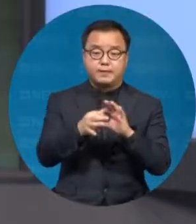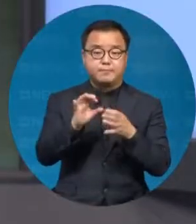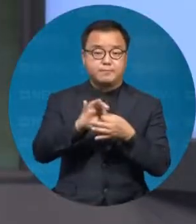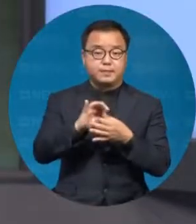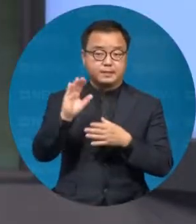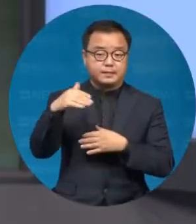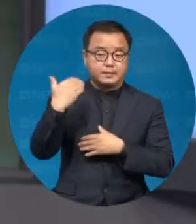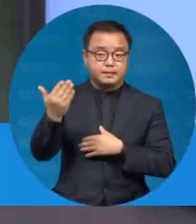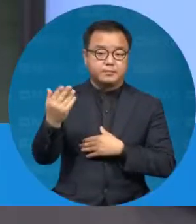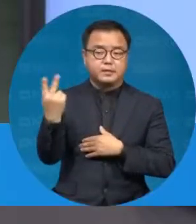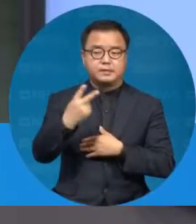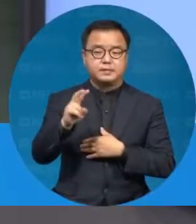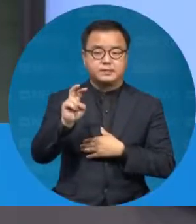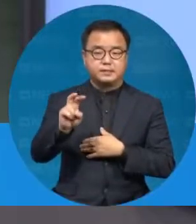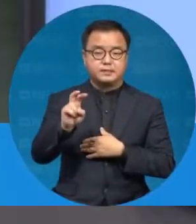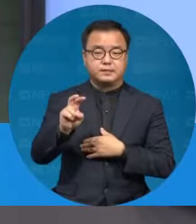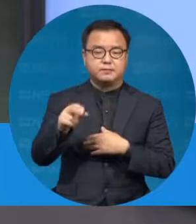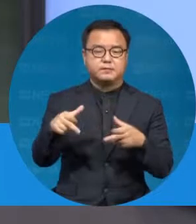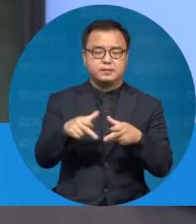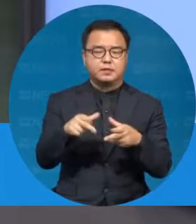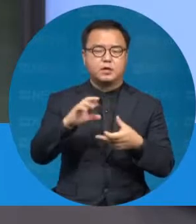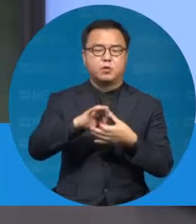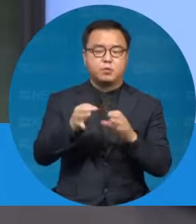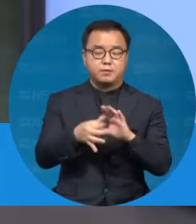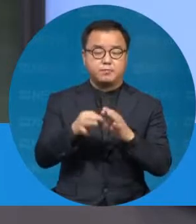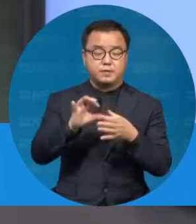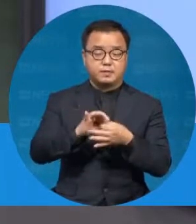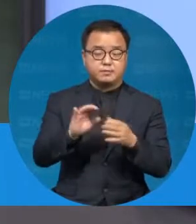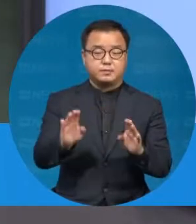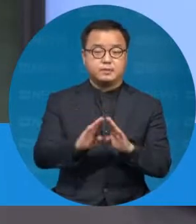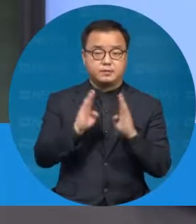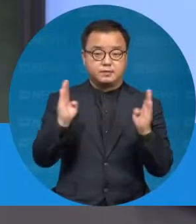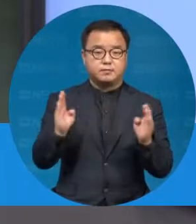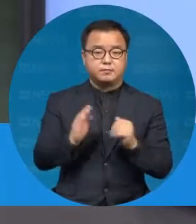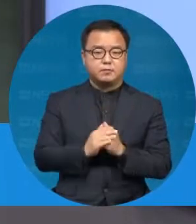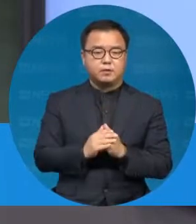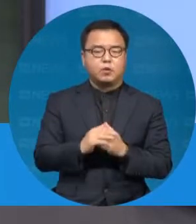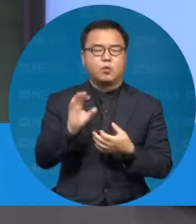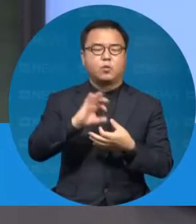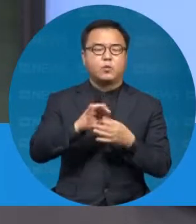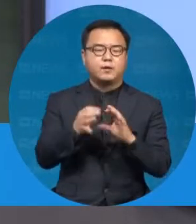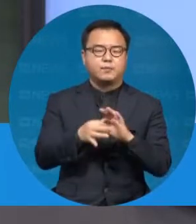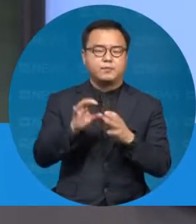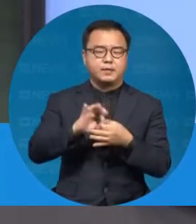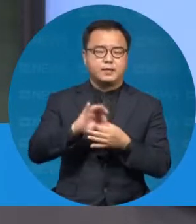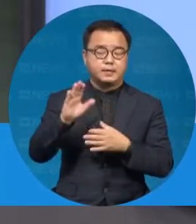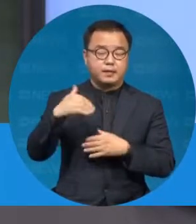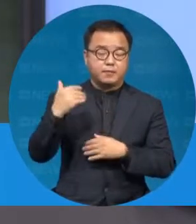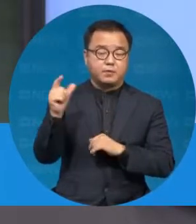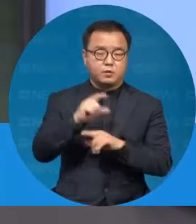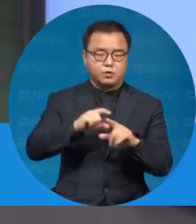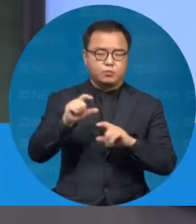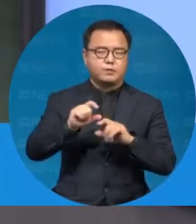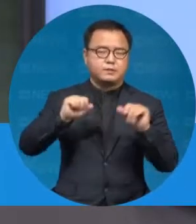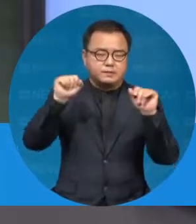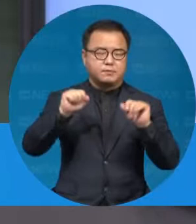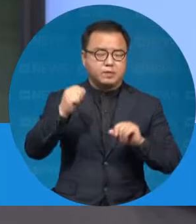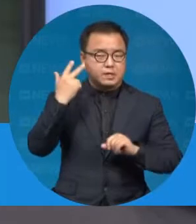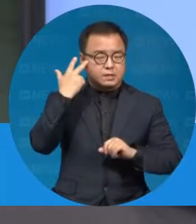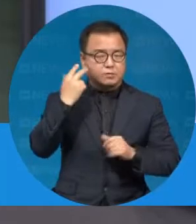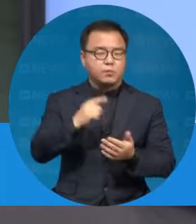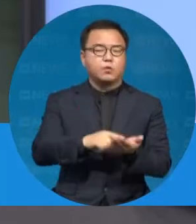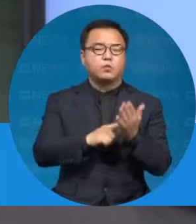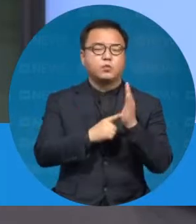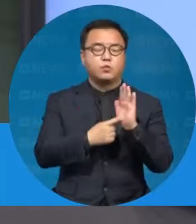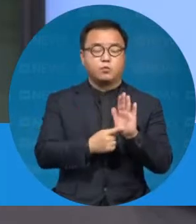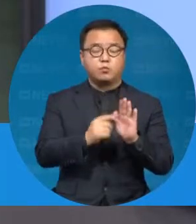2020 패럴림픽이 도쿄에서 개막을 합니다. 이 올림픽에 이어서 또 한 번 진정한 스포츠 정신을 보여줄 이번 패럴림픽엔